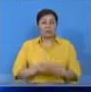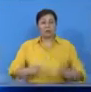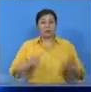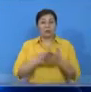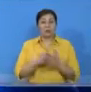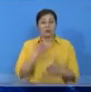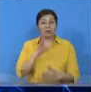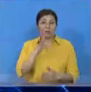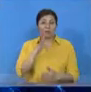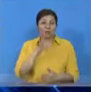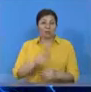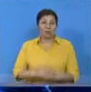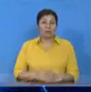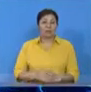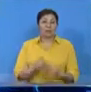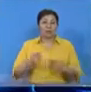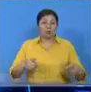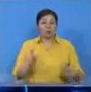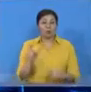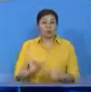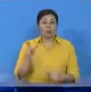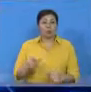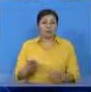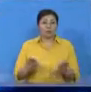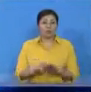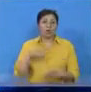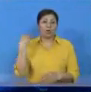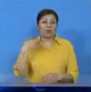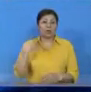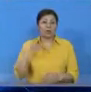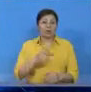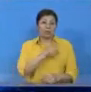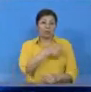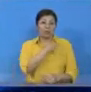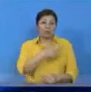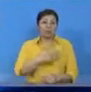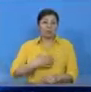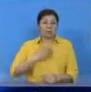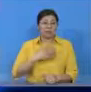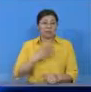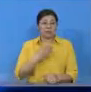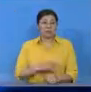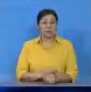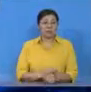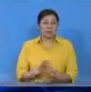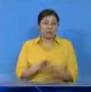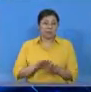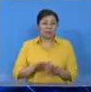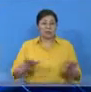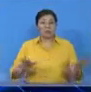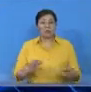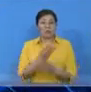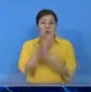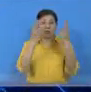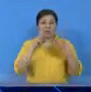члены правительственных делегаций Казахстана. Тем временем актюбинские медики обеспокоены мутацией коронавируса.